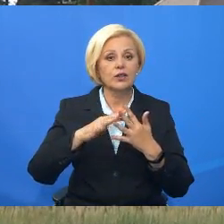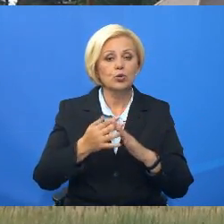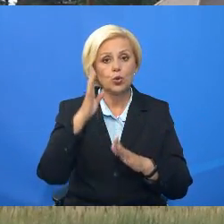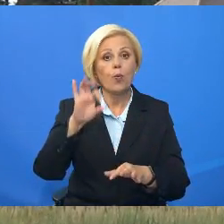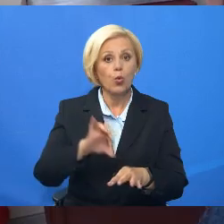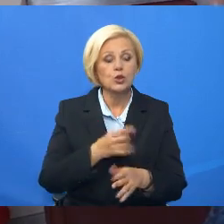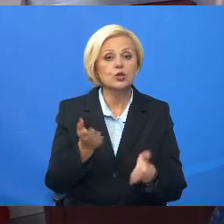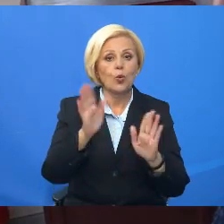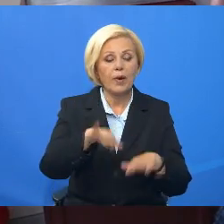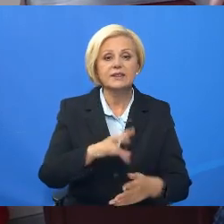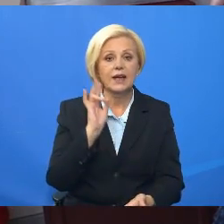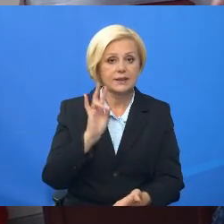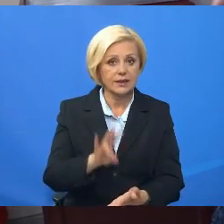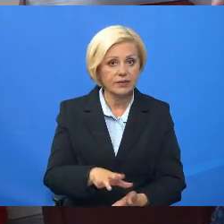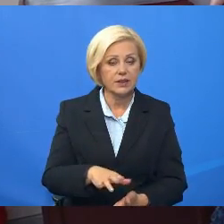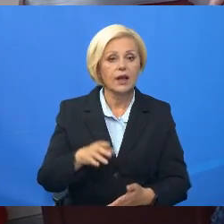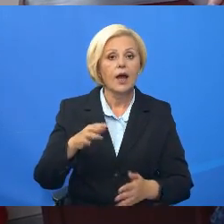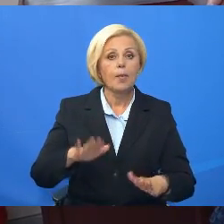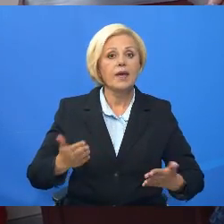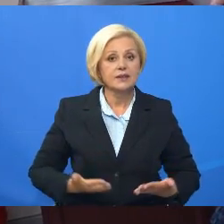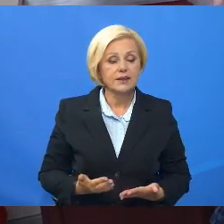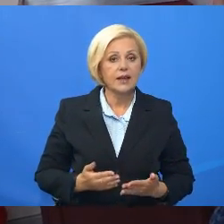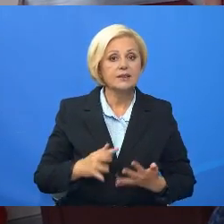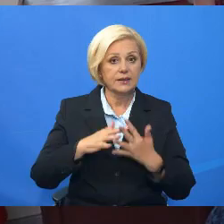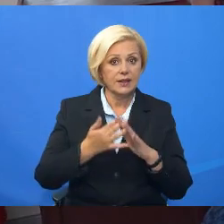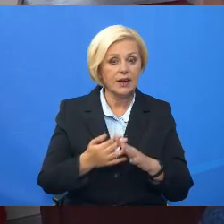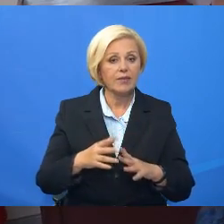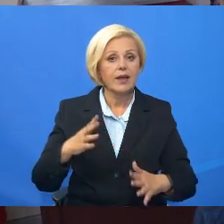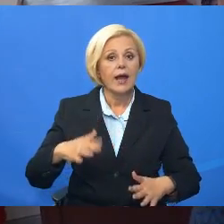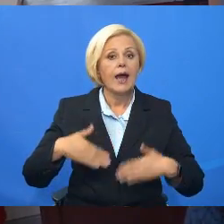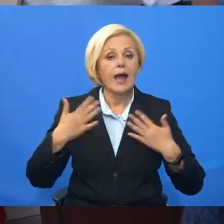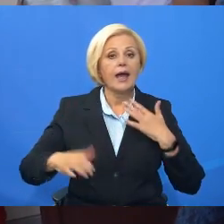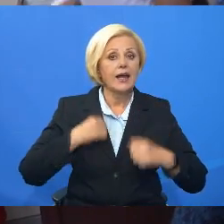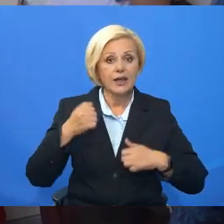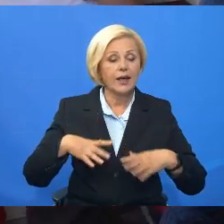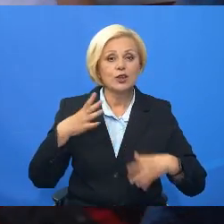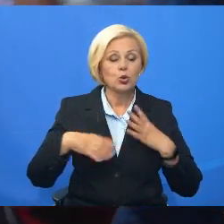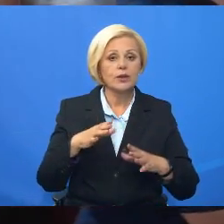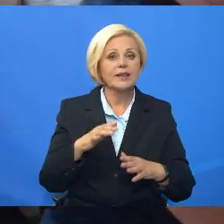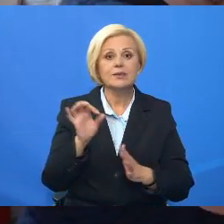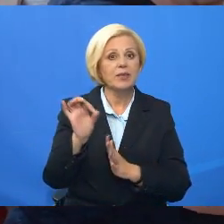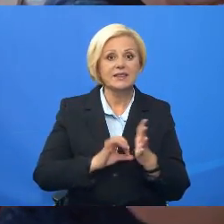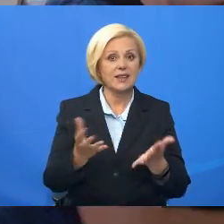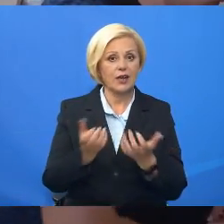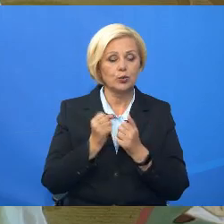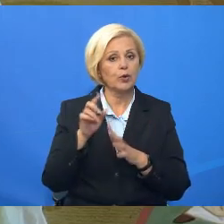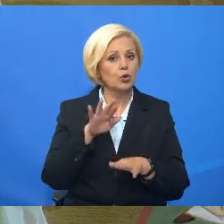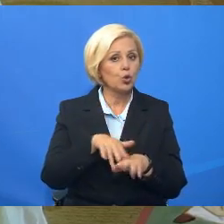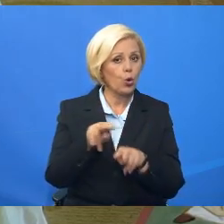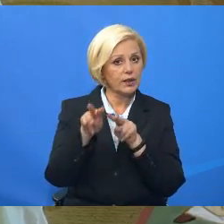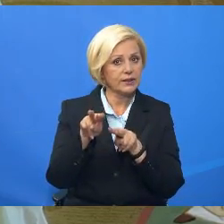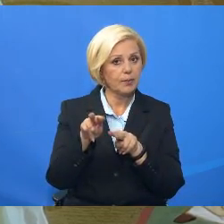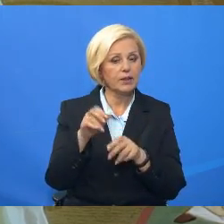каб застацца назаўжды. Мясцовыя жыхары жмурнай энтузіазм сямейнай пары прынялі не адразу. Доўга прыглядваліся і